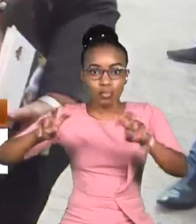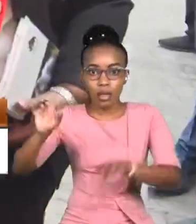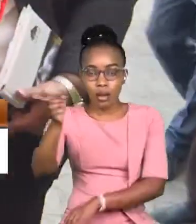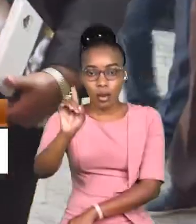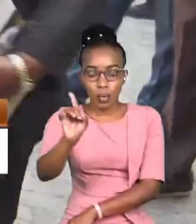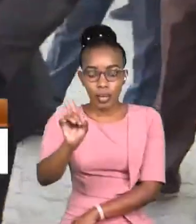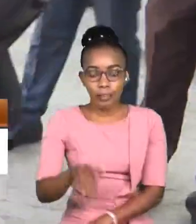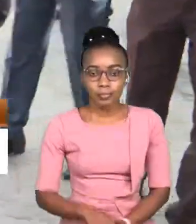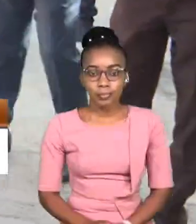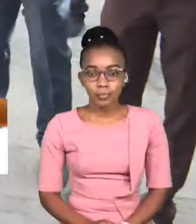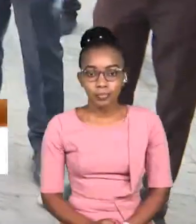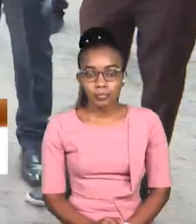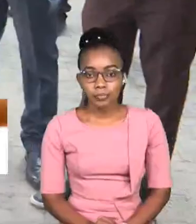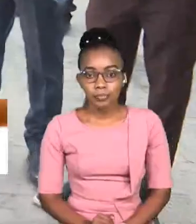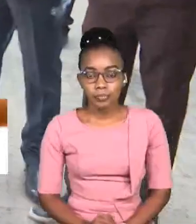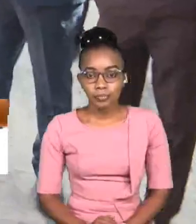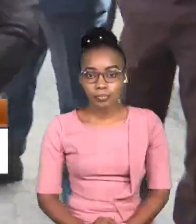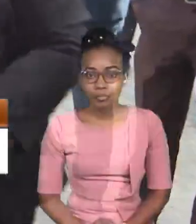mwake.